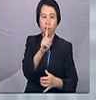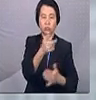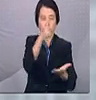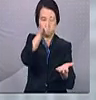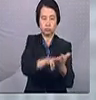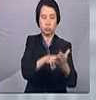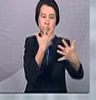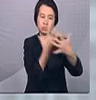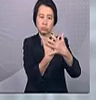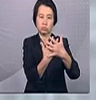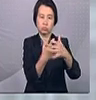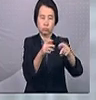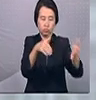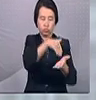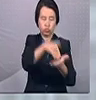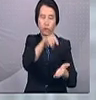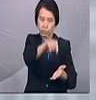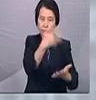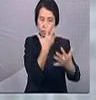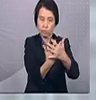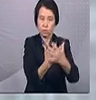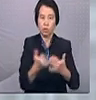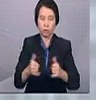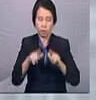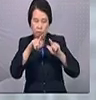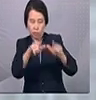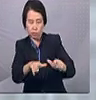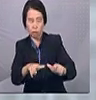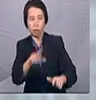diwatakan, di mana kita telah tempatkan lebih 4,000 lebih